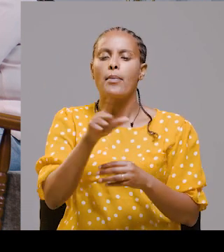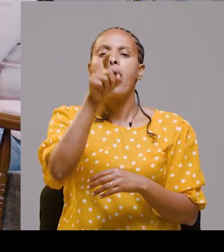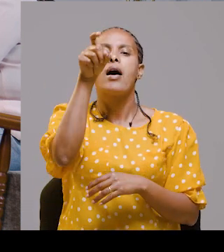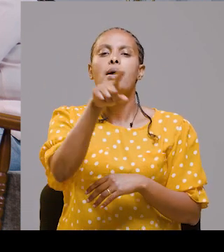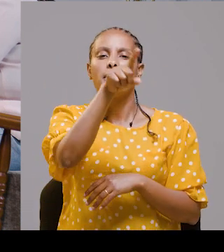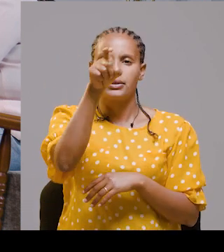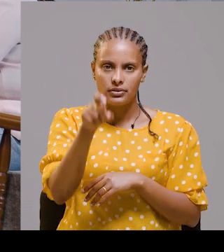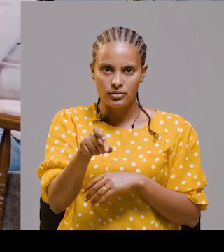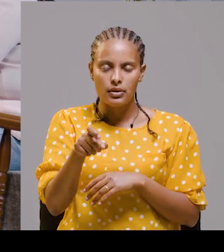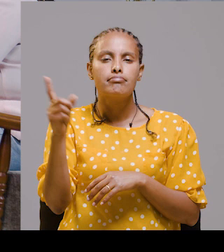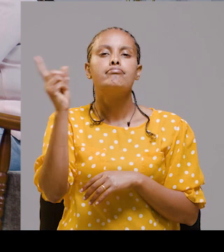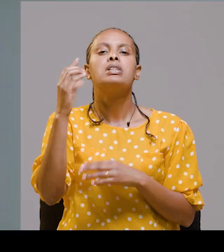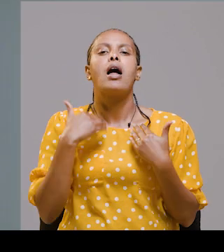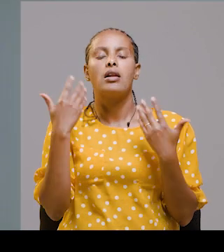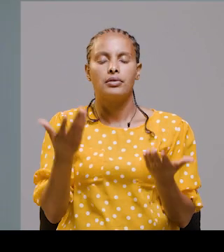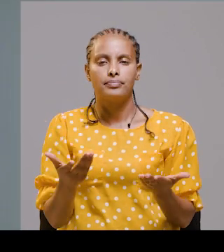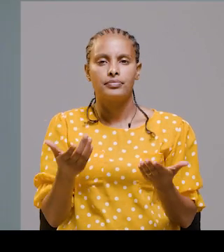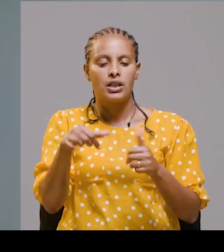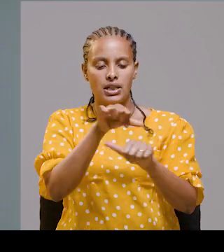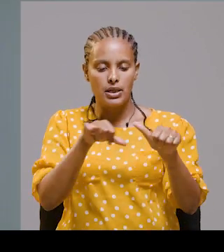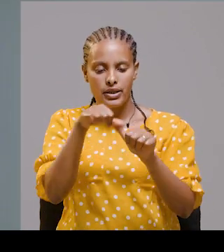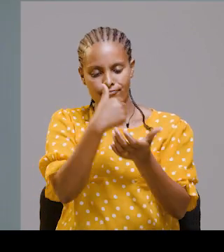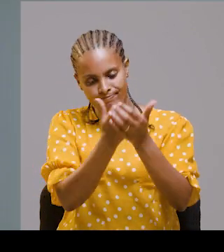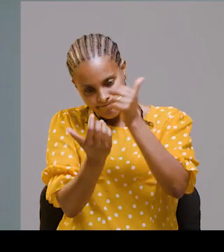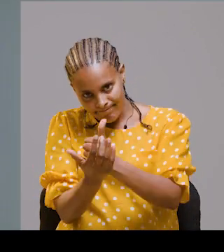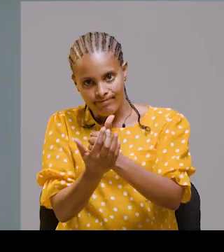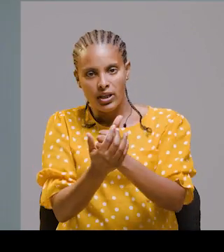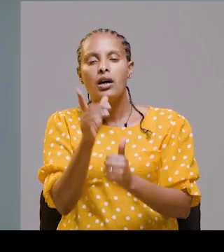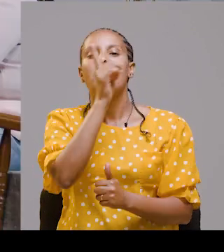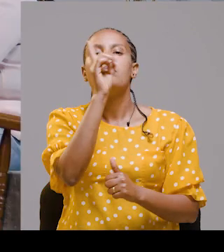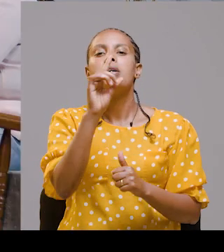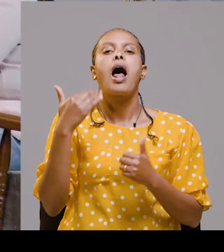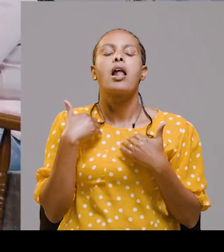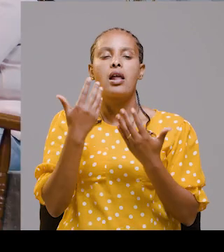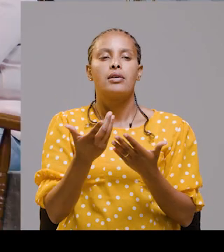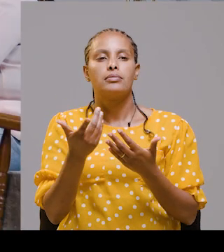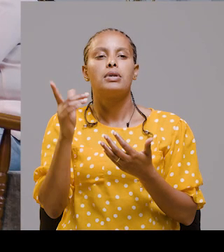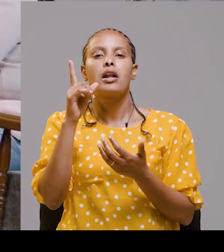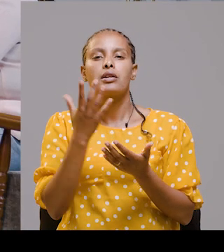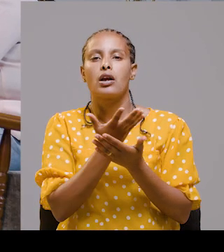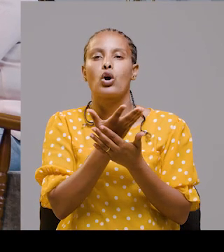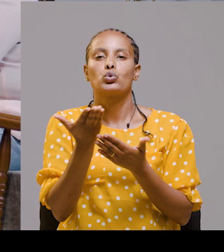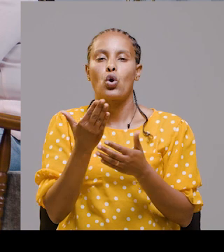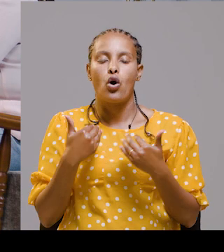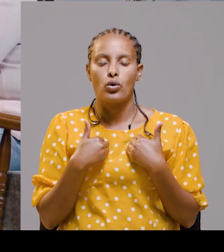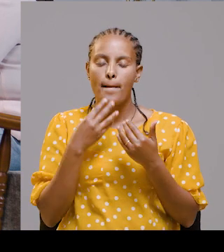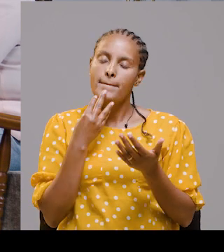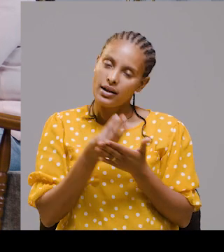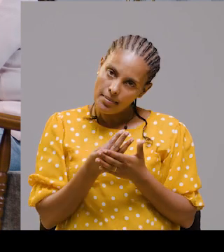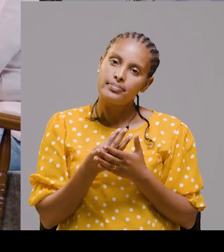ያለብን? ምንስ አለን? እርስ በርስ ለመተካከም ምን አለን? ምን አይነት ሜቶዶች አሉን?